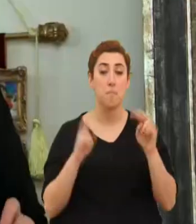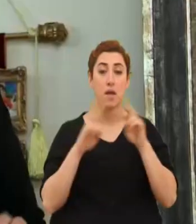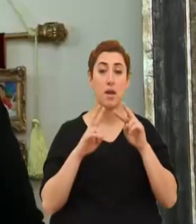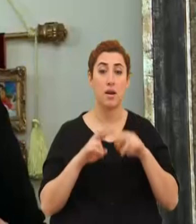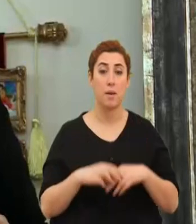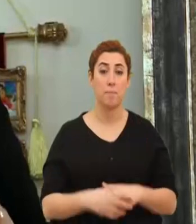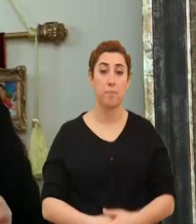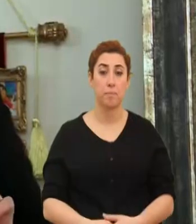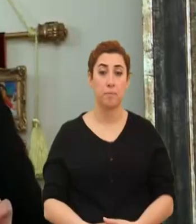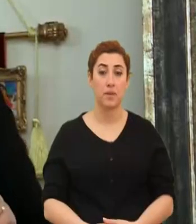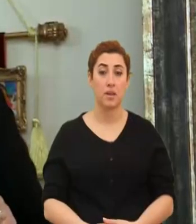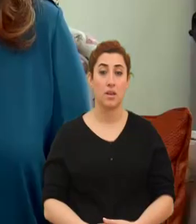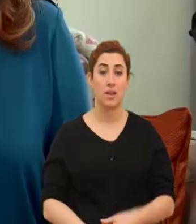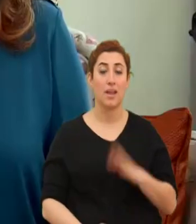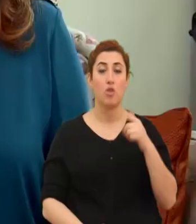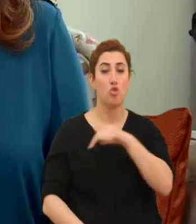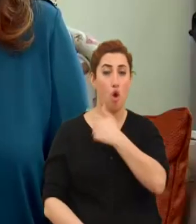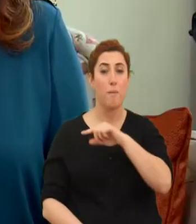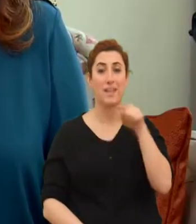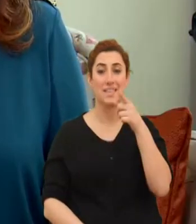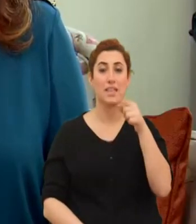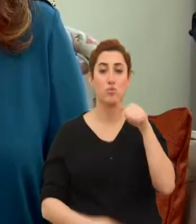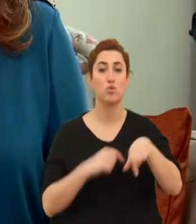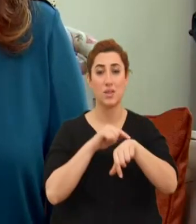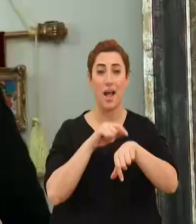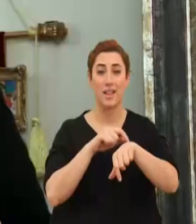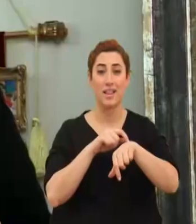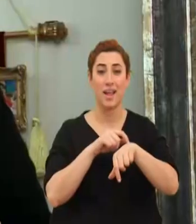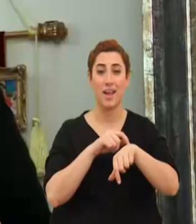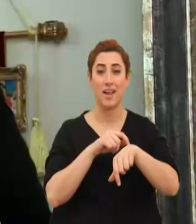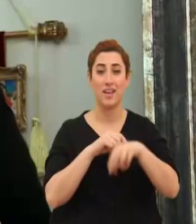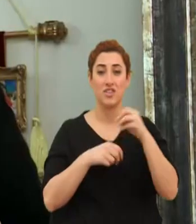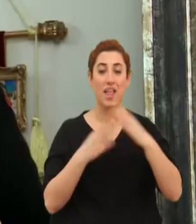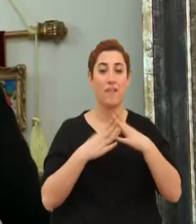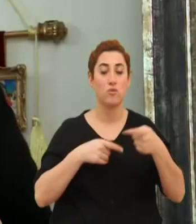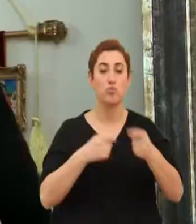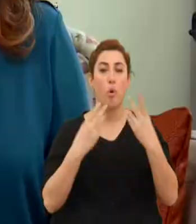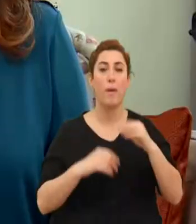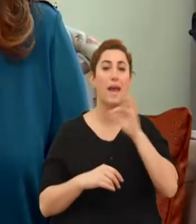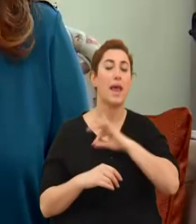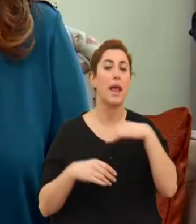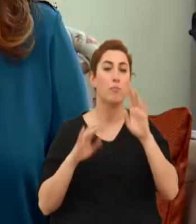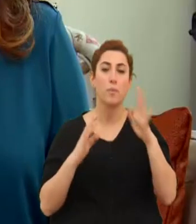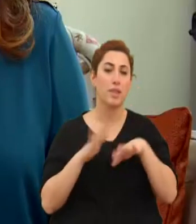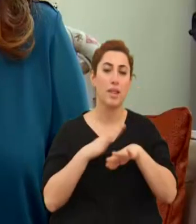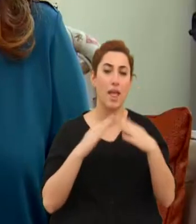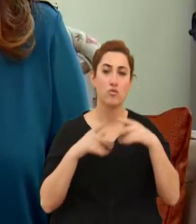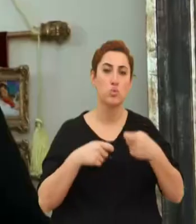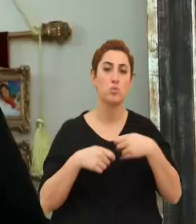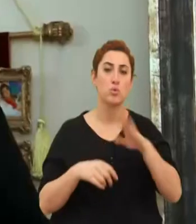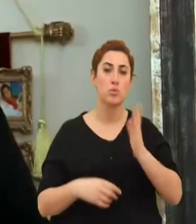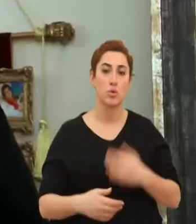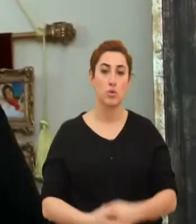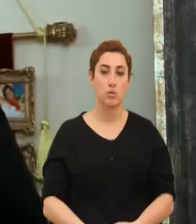Meryem. Yani normalde senin bu saatlerde evi süpürüyor olman gerekmiyor mu? Niye süpürmüyorsun?